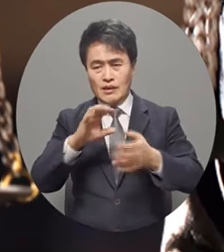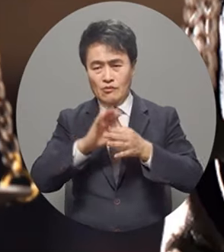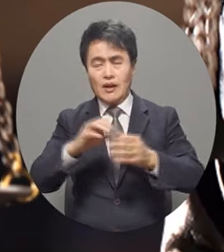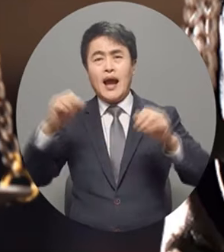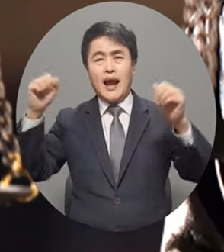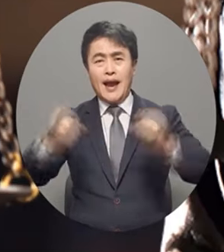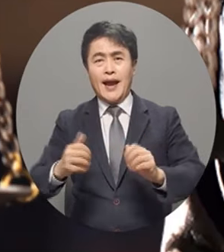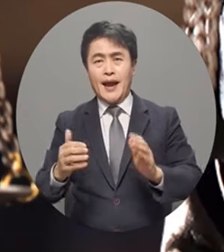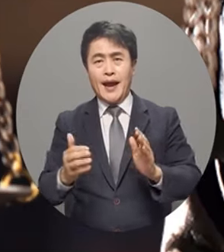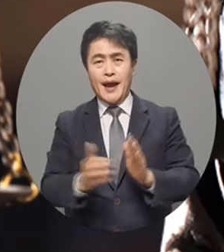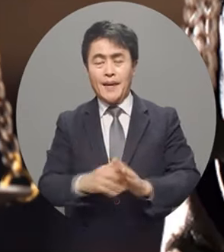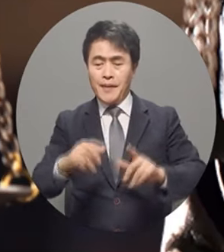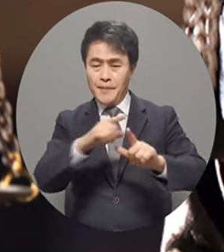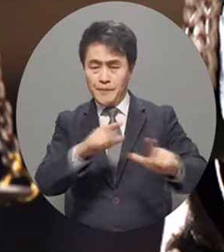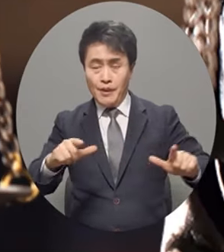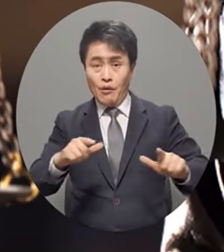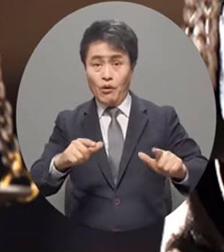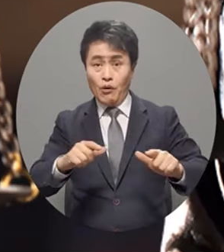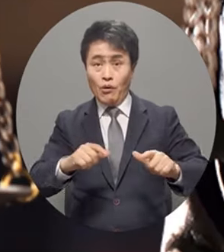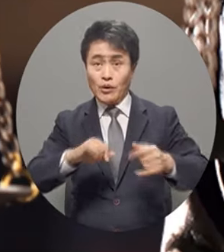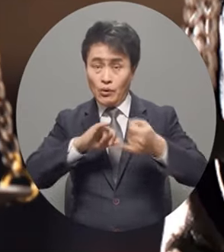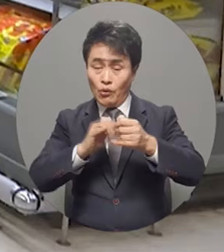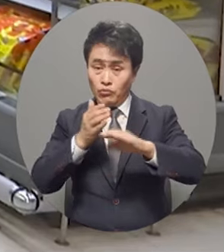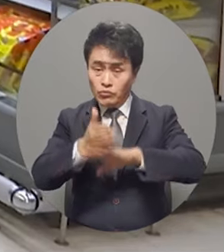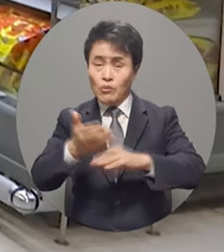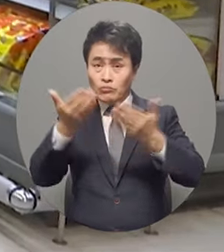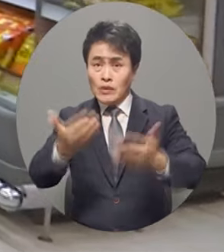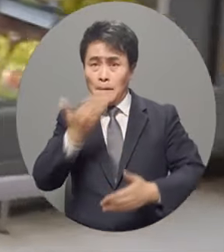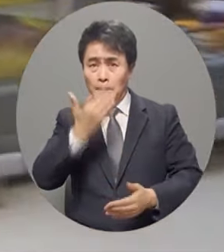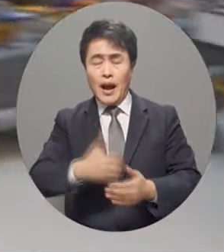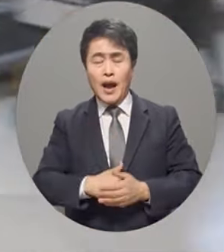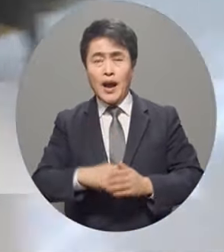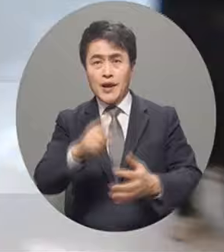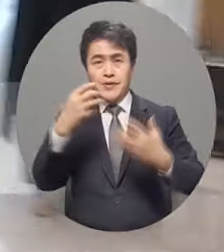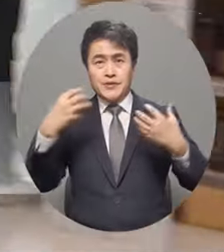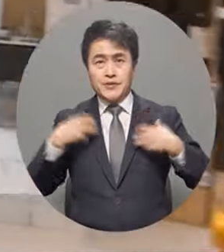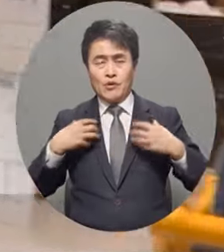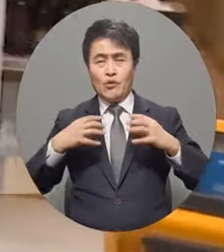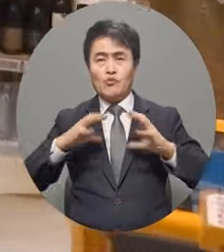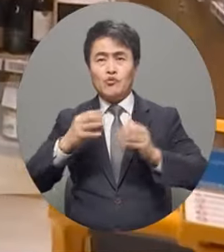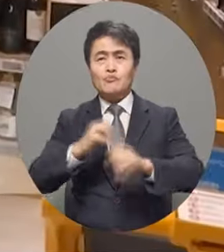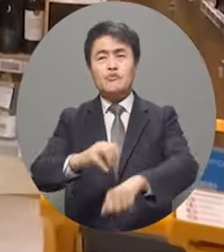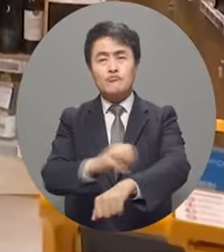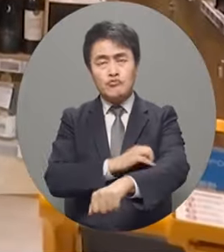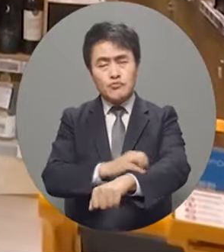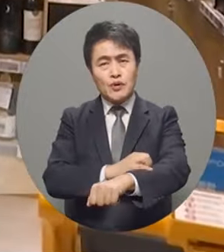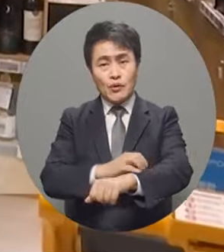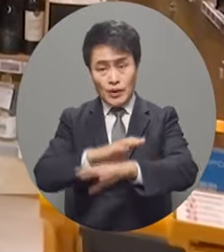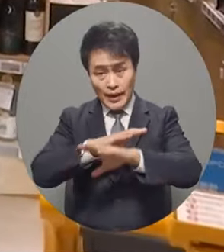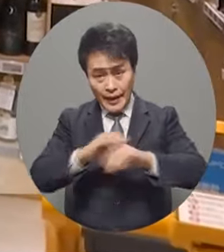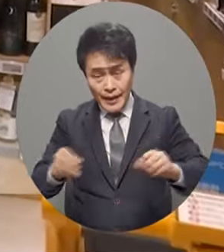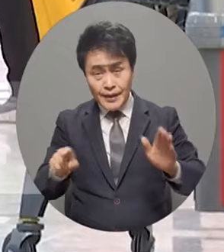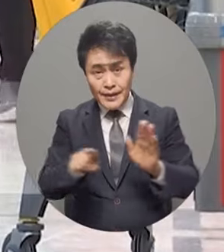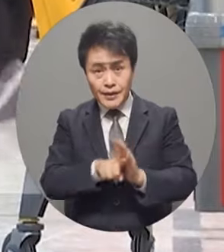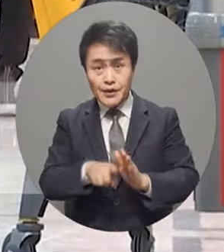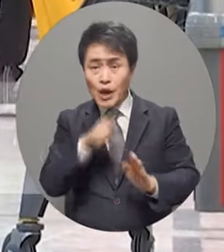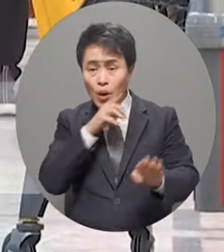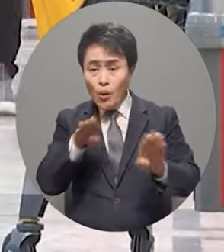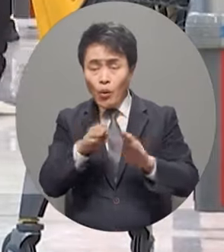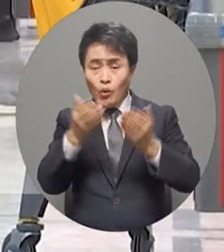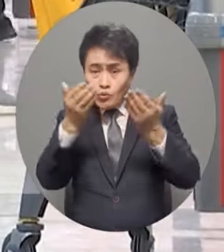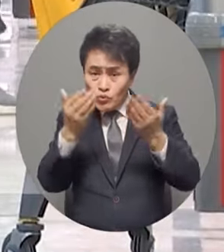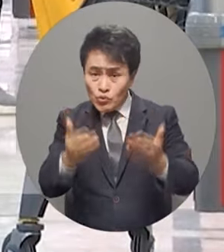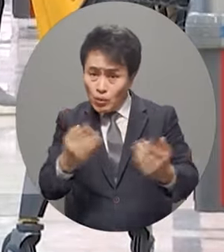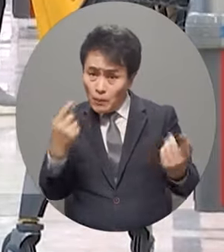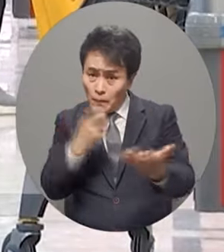하면 평일을 의무 휴업일로 지정할 수 있습니다. 정부가 국민 불편 해소를 위해 공휴일 휴업 조항을 고치려 하는